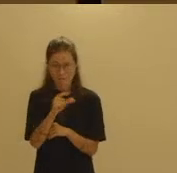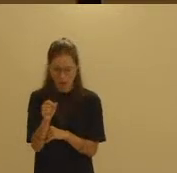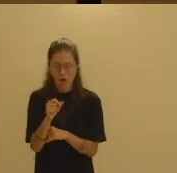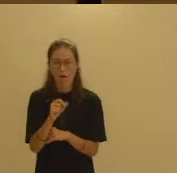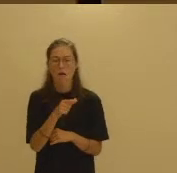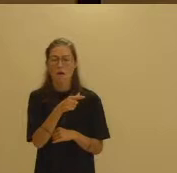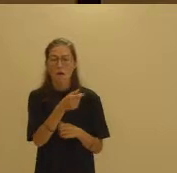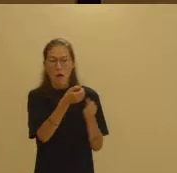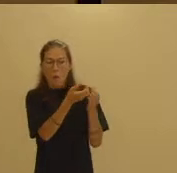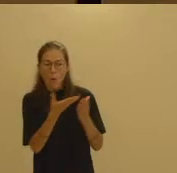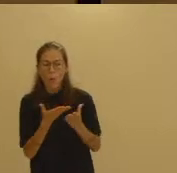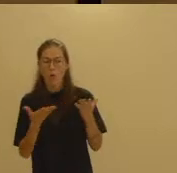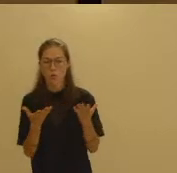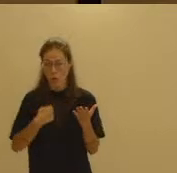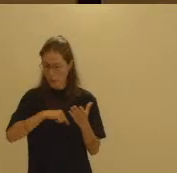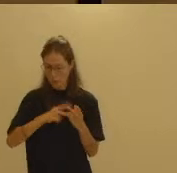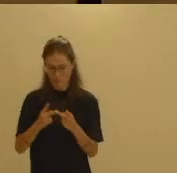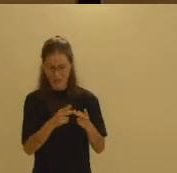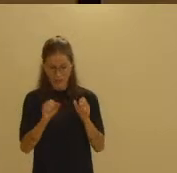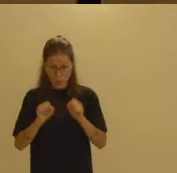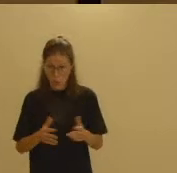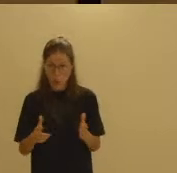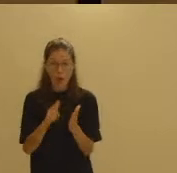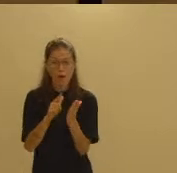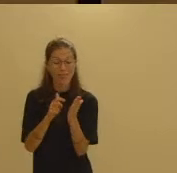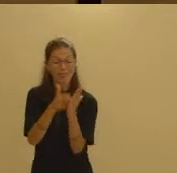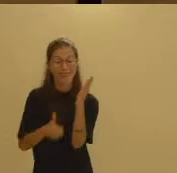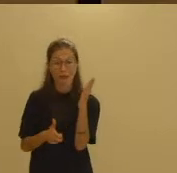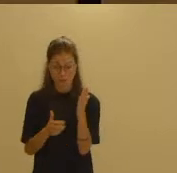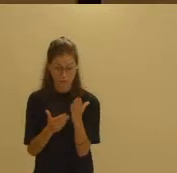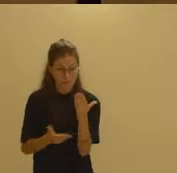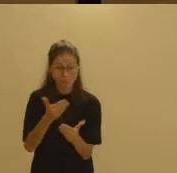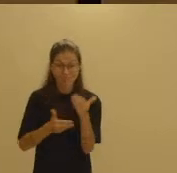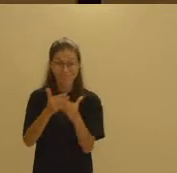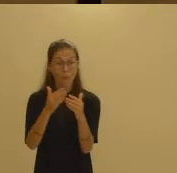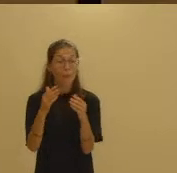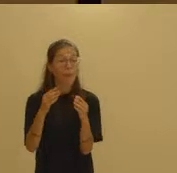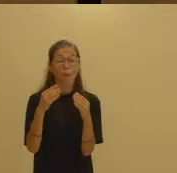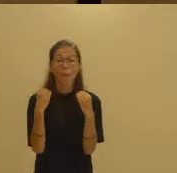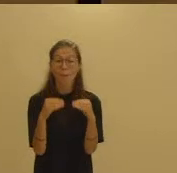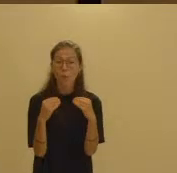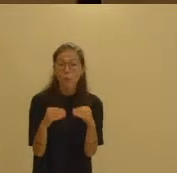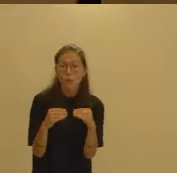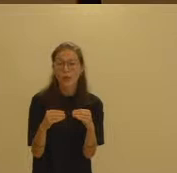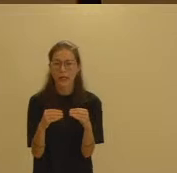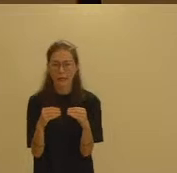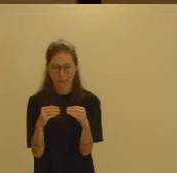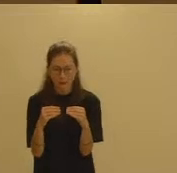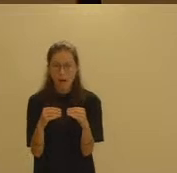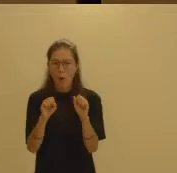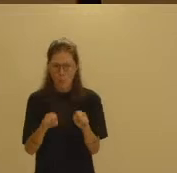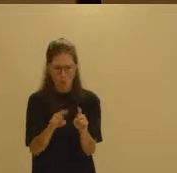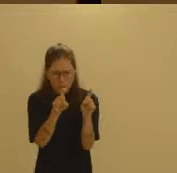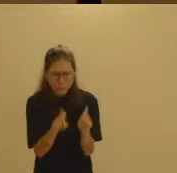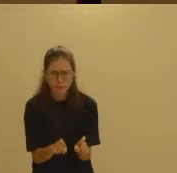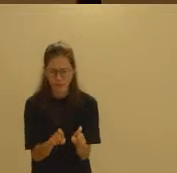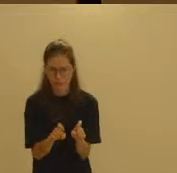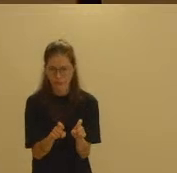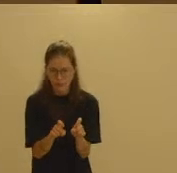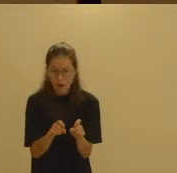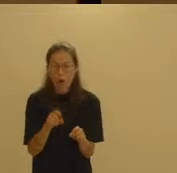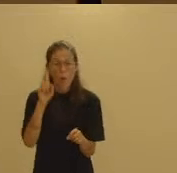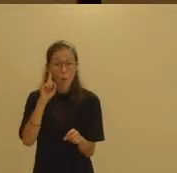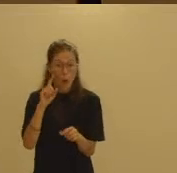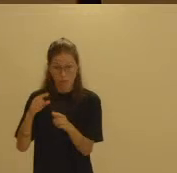la taxe d'imposition à la taxe foncière sur les propriétés bâties des magasins et boutiques, au sens de l'article